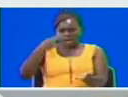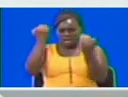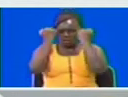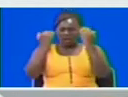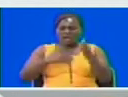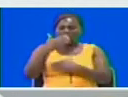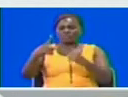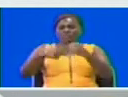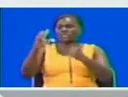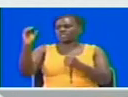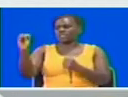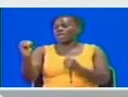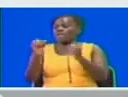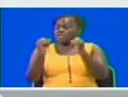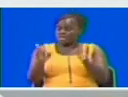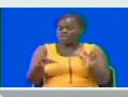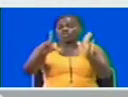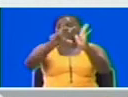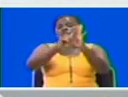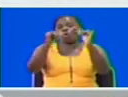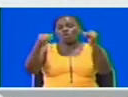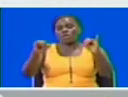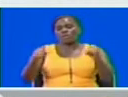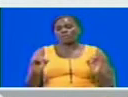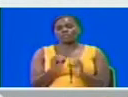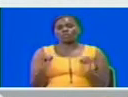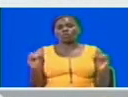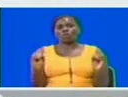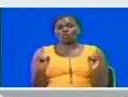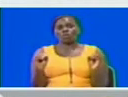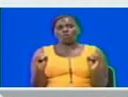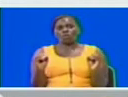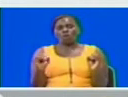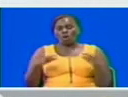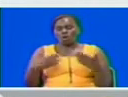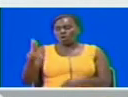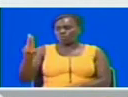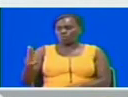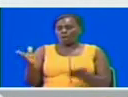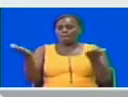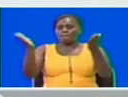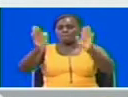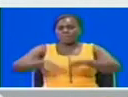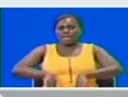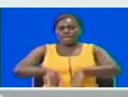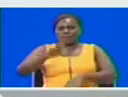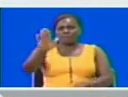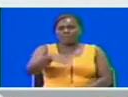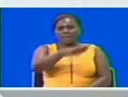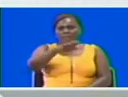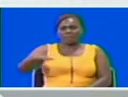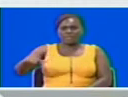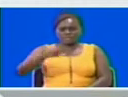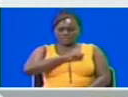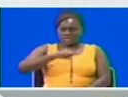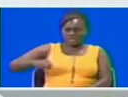siku 60 endapo sheria hii haitakuwa imepitishwa, ili amuombe rais kuamrishwa kuvunjwa kwa bunge la taifa na lile la